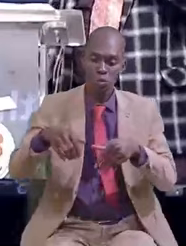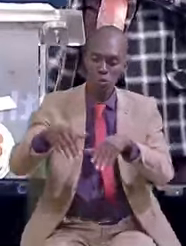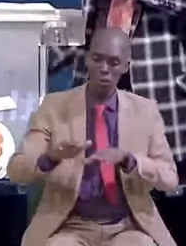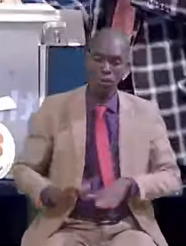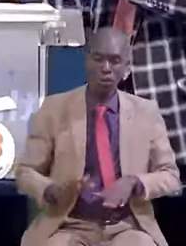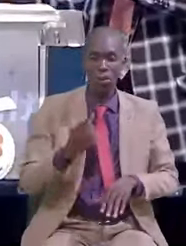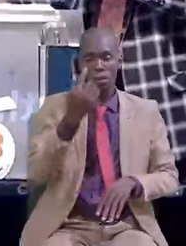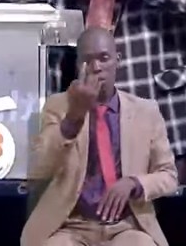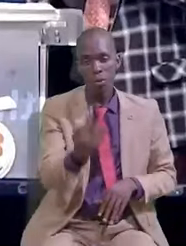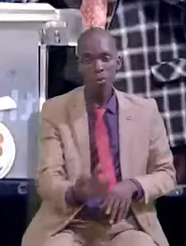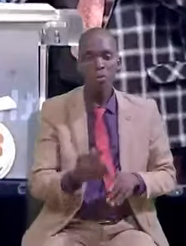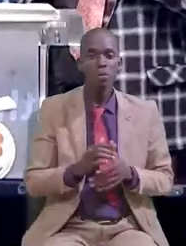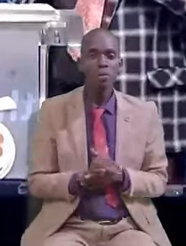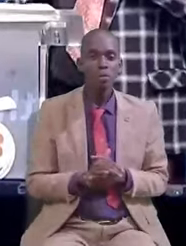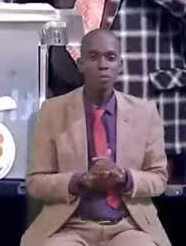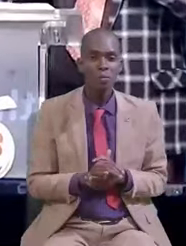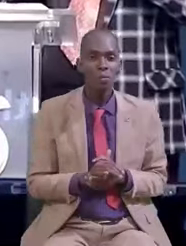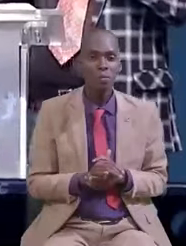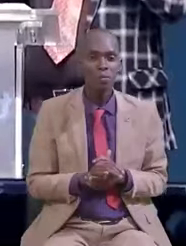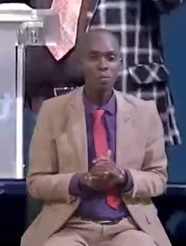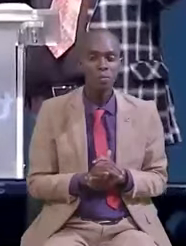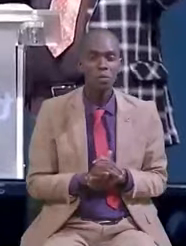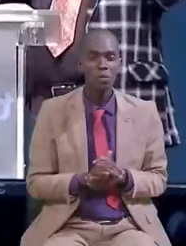tout seul. Levez la main là.